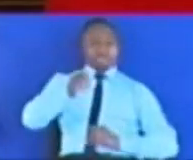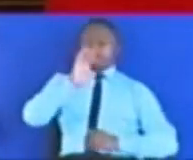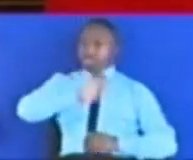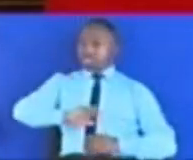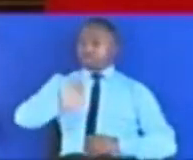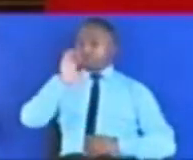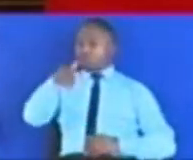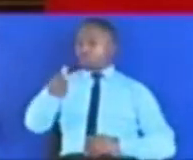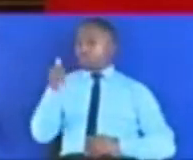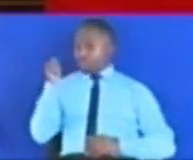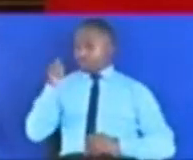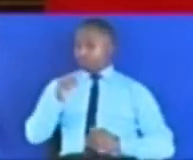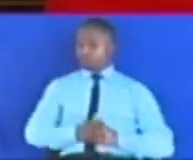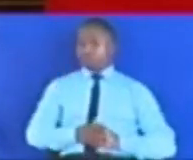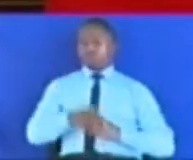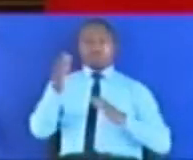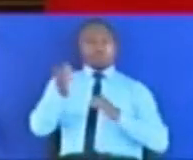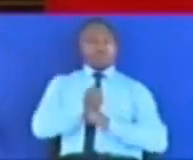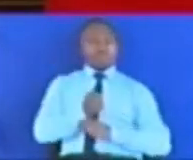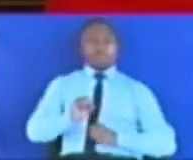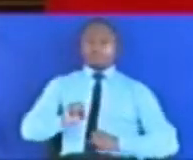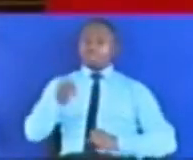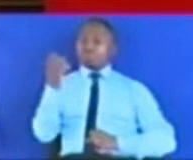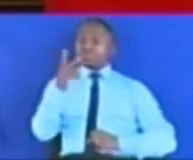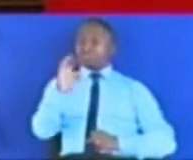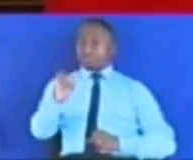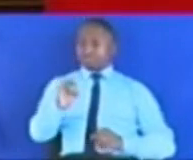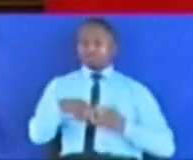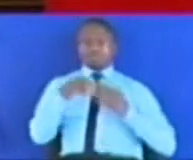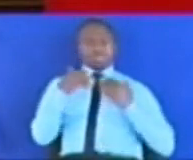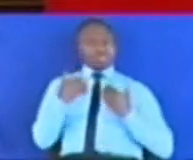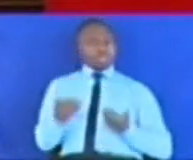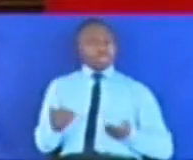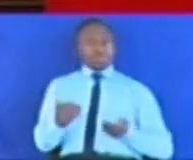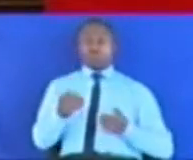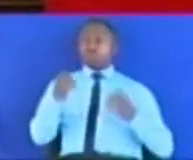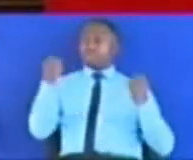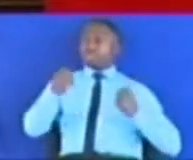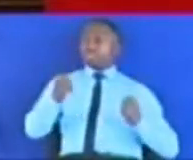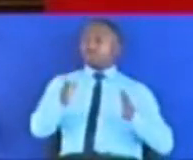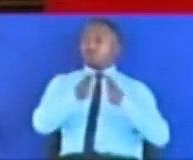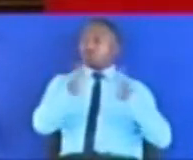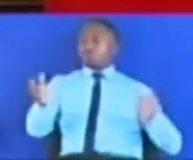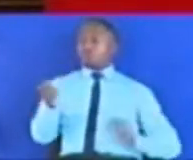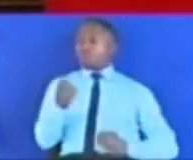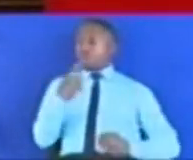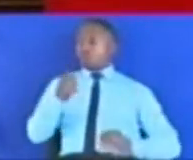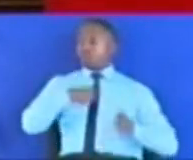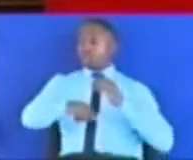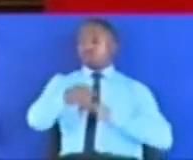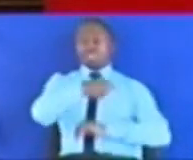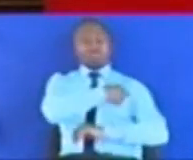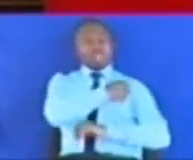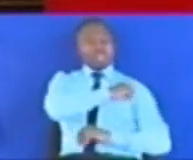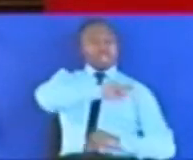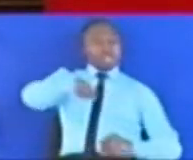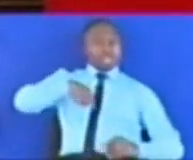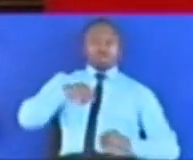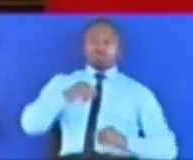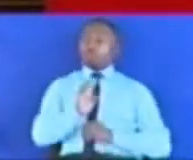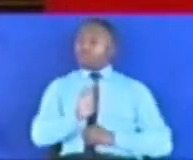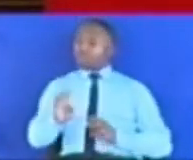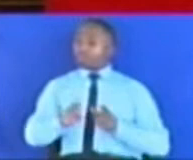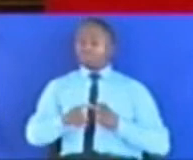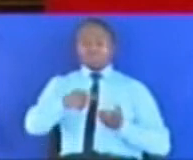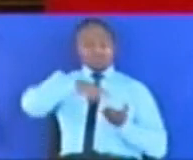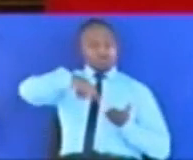mwaka jana ndio wamepata milioni 20. Kwa hiyo utakuta kuna shida kubwa sana ya madawa kwenye hospitali yetu ya wilaya, kwenye zahanati